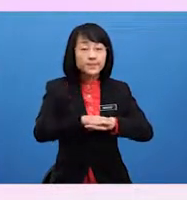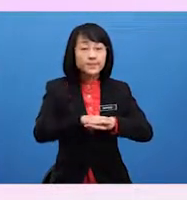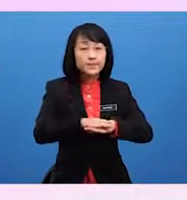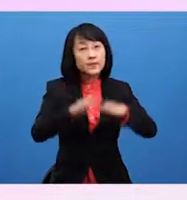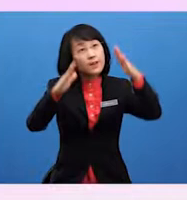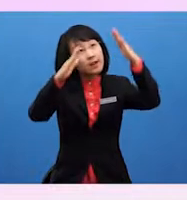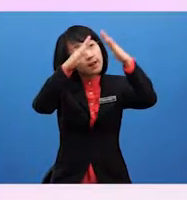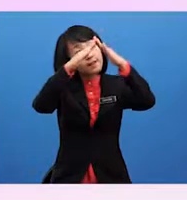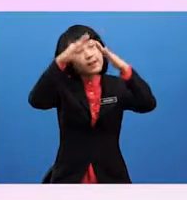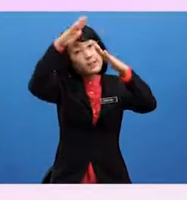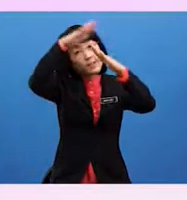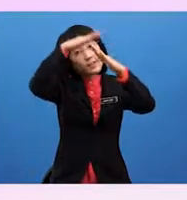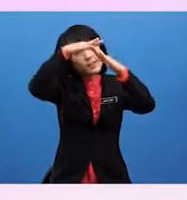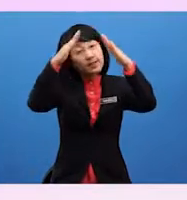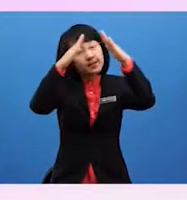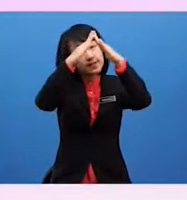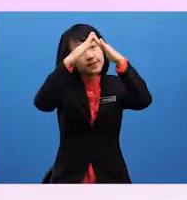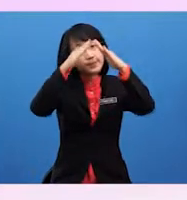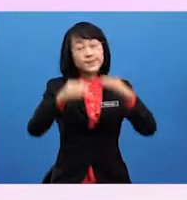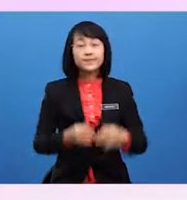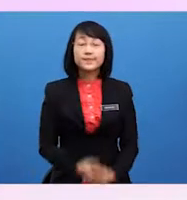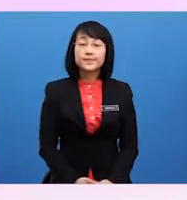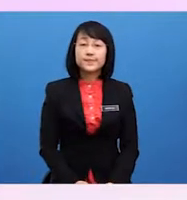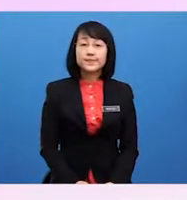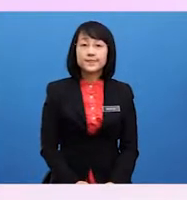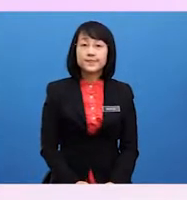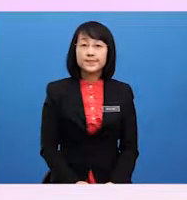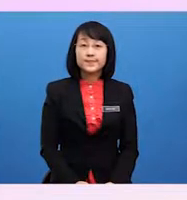atas ataupun pada puncak piramid.